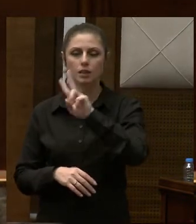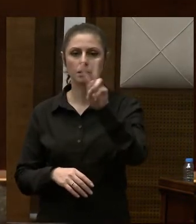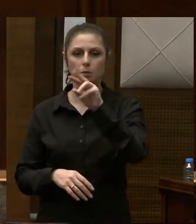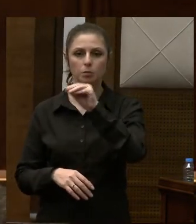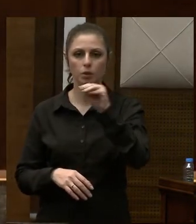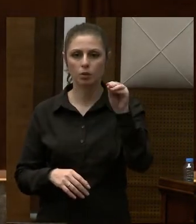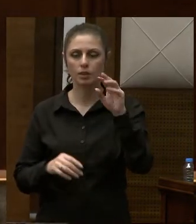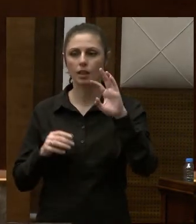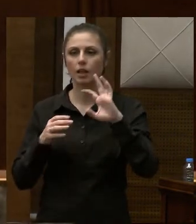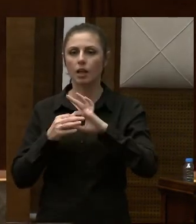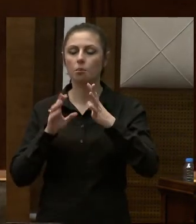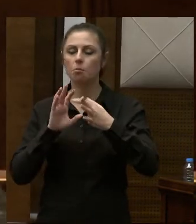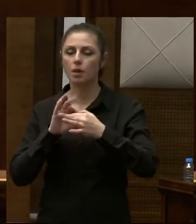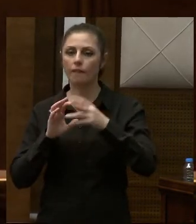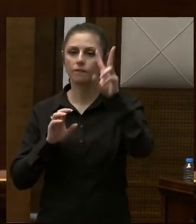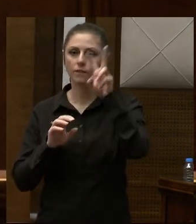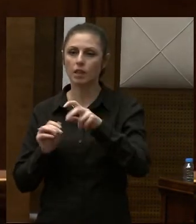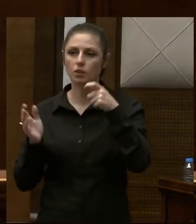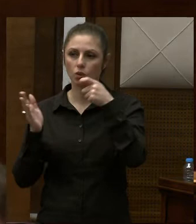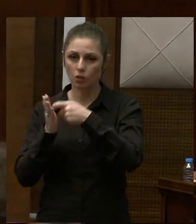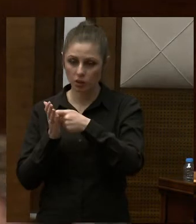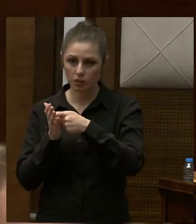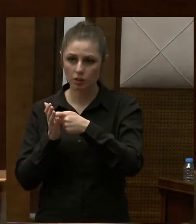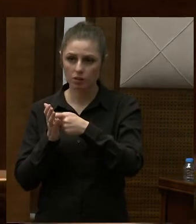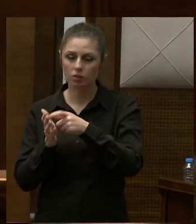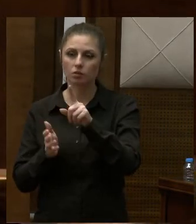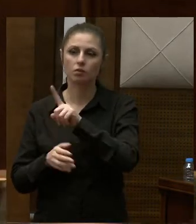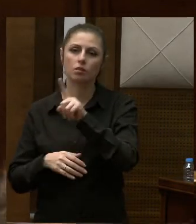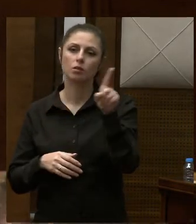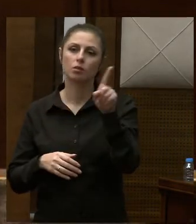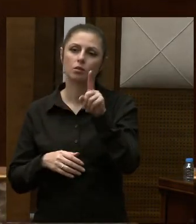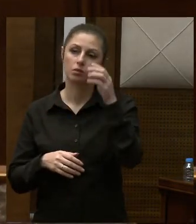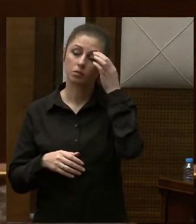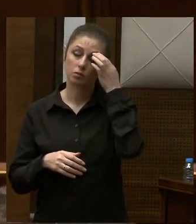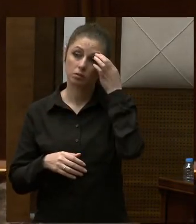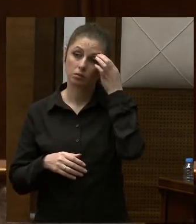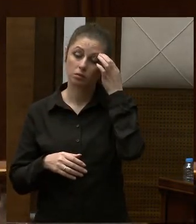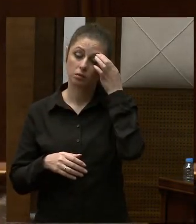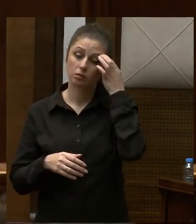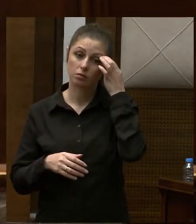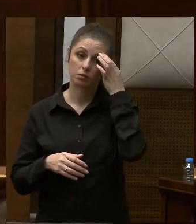yakın emlak vergisi ödeyecekti. Vatandaş ne kadar ödedi? 10 milyon.